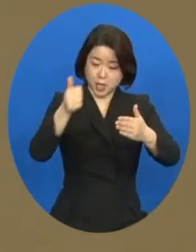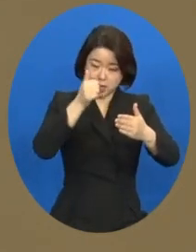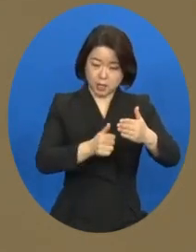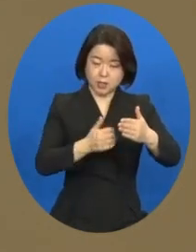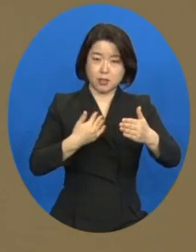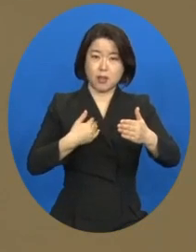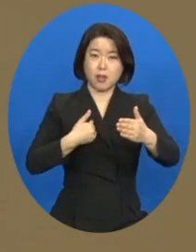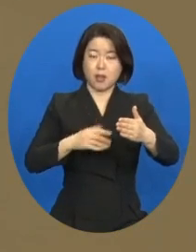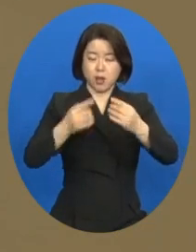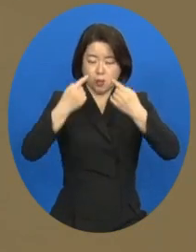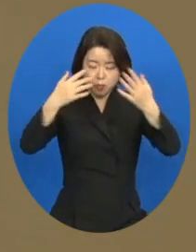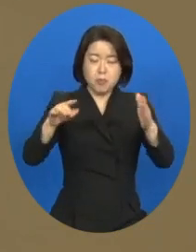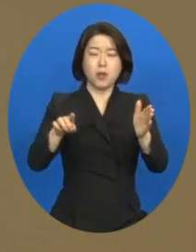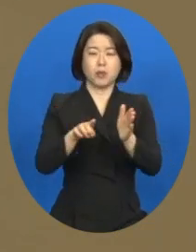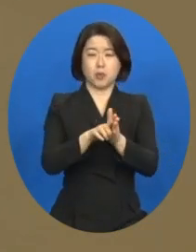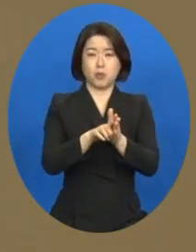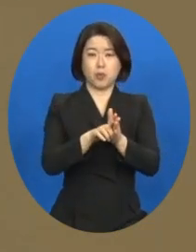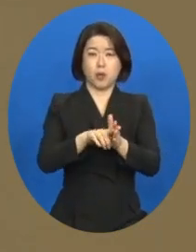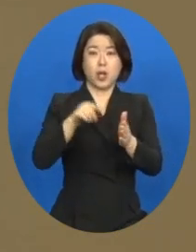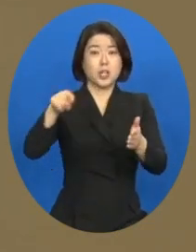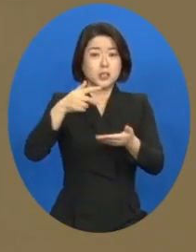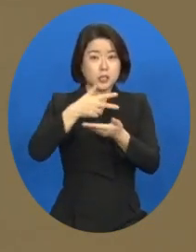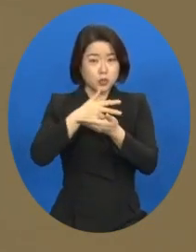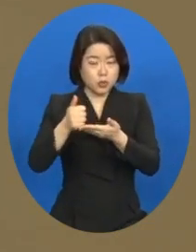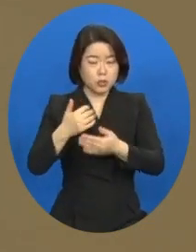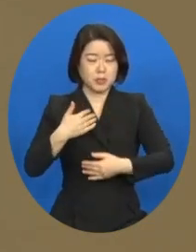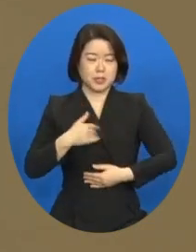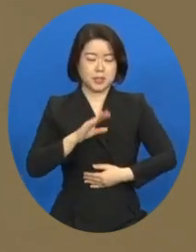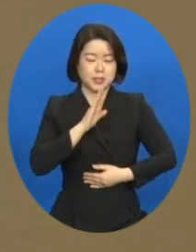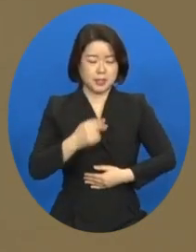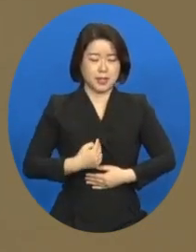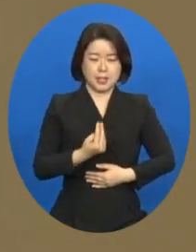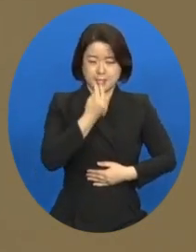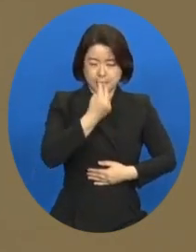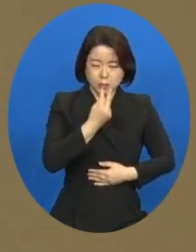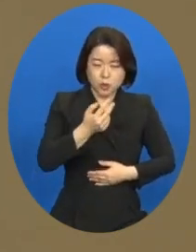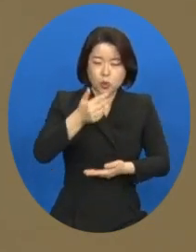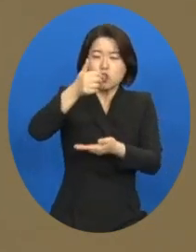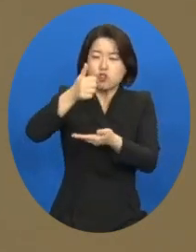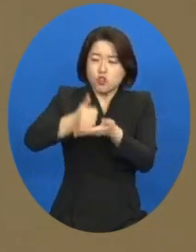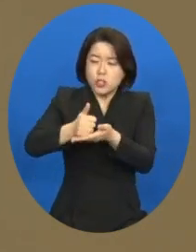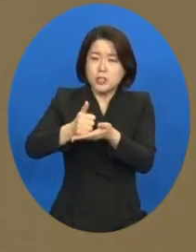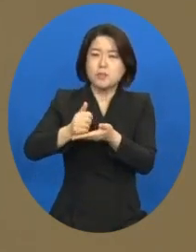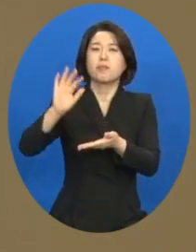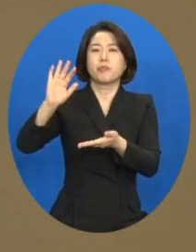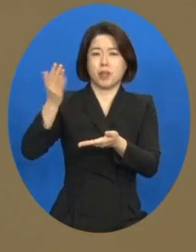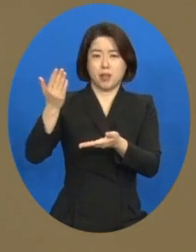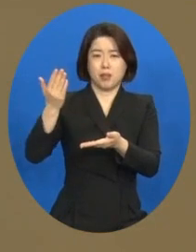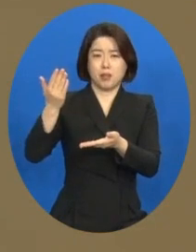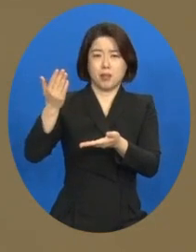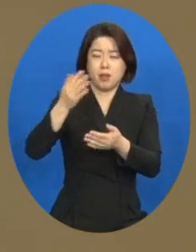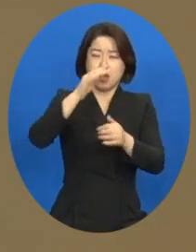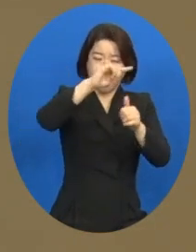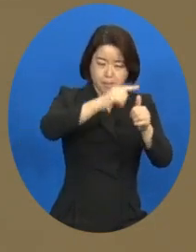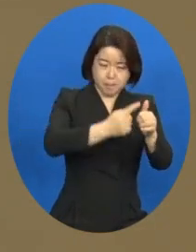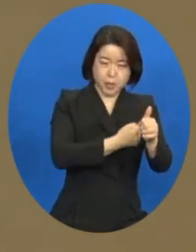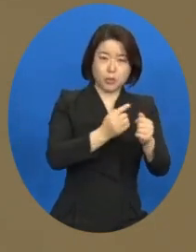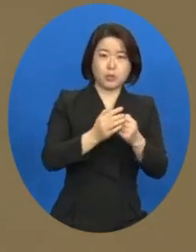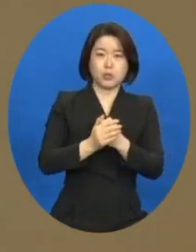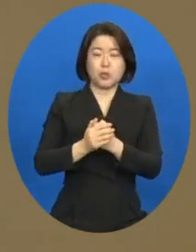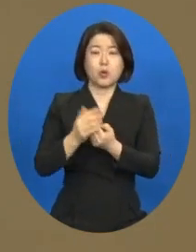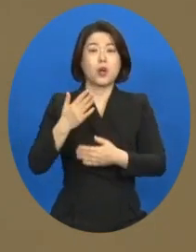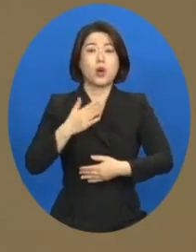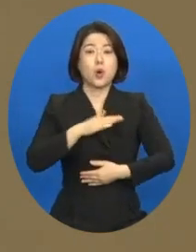너무나 분명히 믿고 그 주님이 진짜 내 생명이고 주님이 되셔야 비로소 우리는